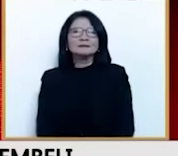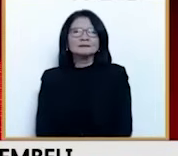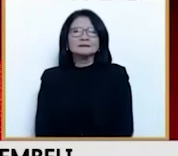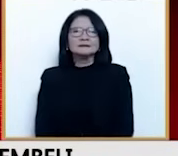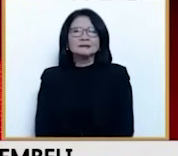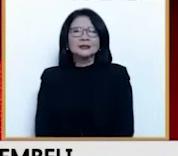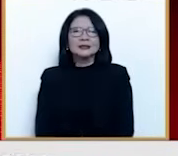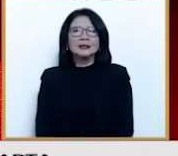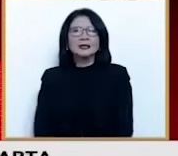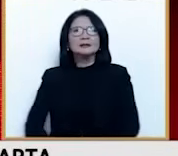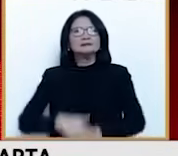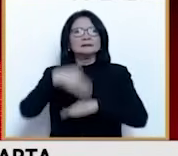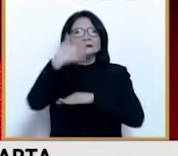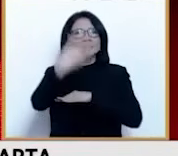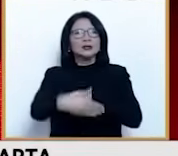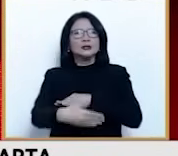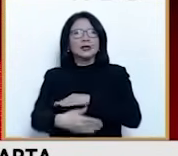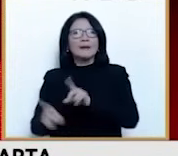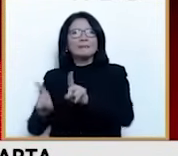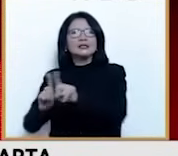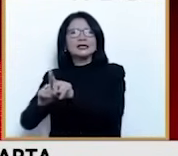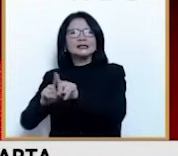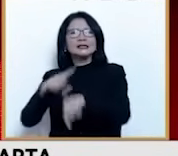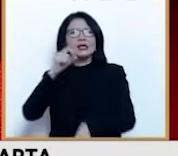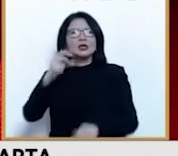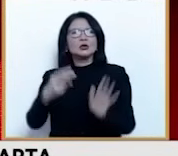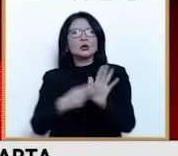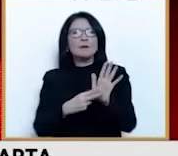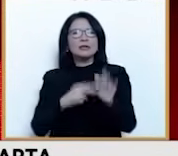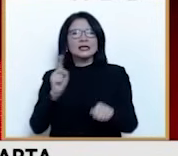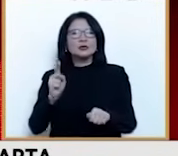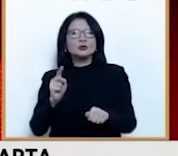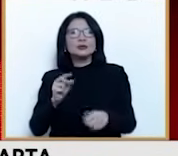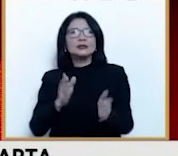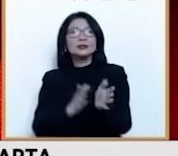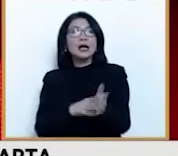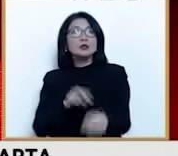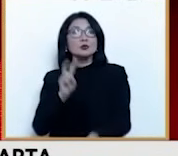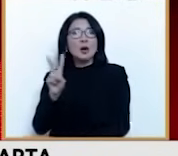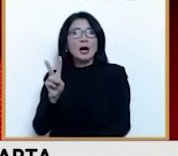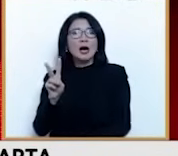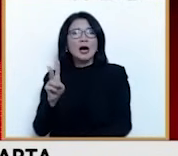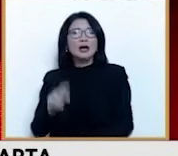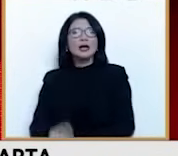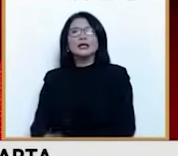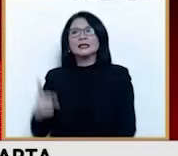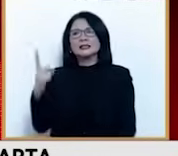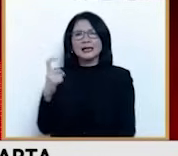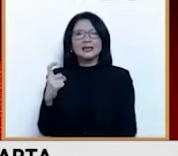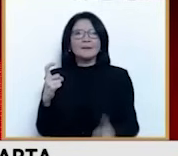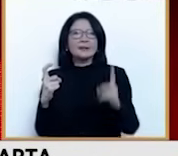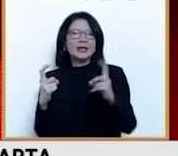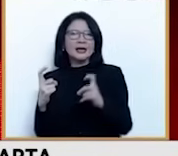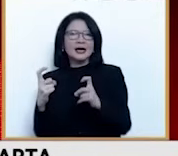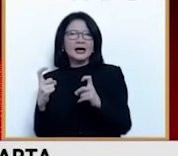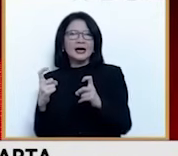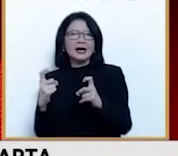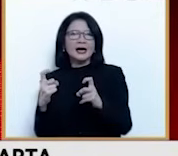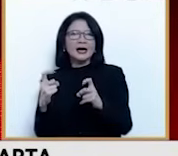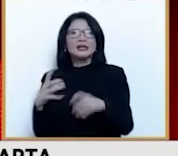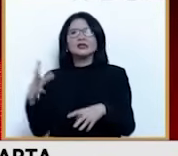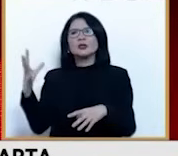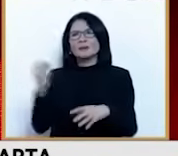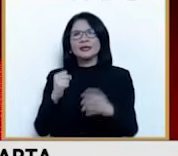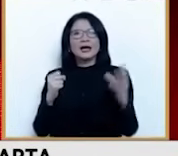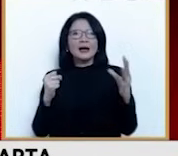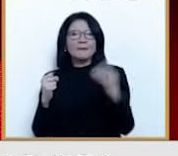Baik, selanjutnya kini giliran pasangan calon nomor urut 1 dan 2 untuk saling bertanya dan juga